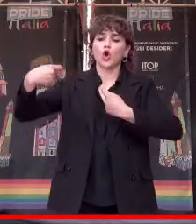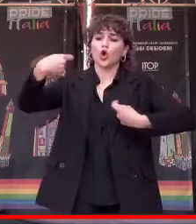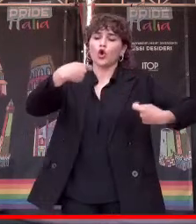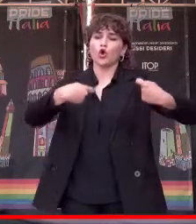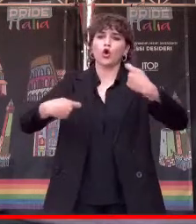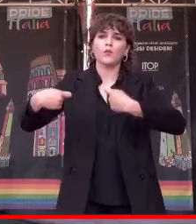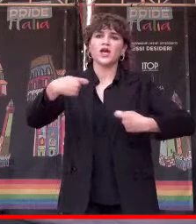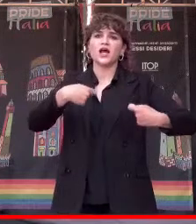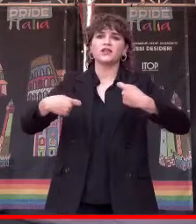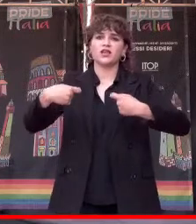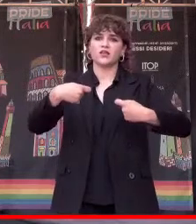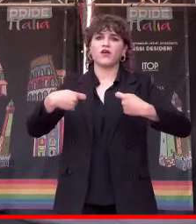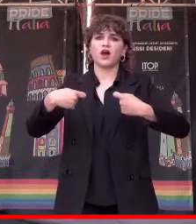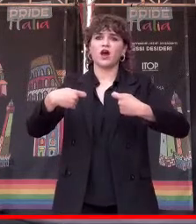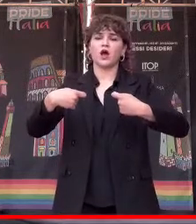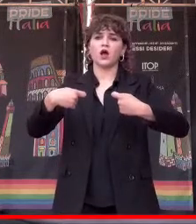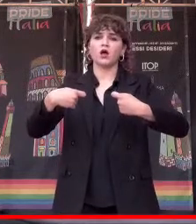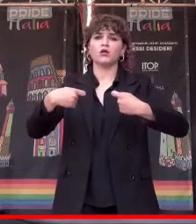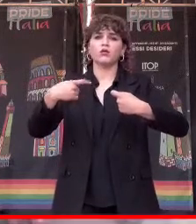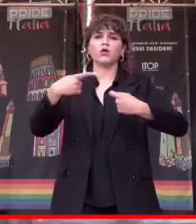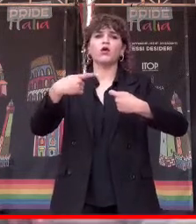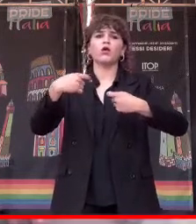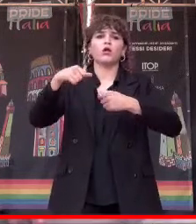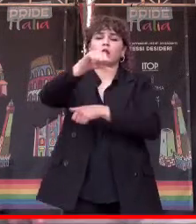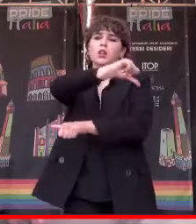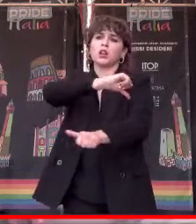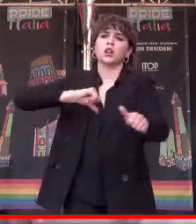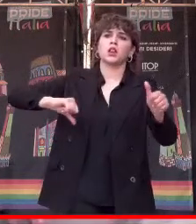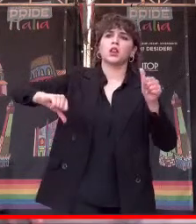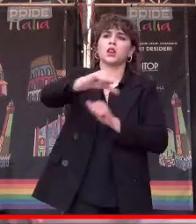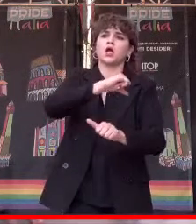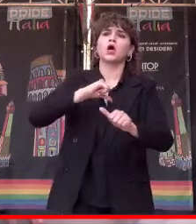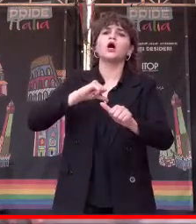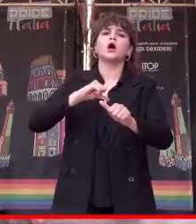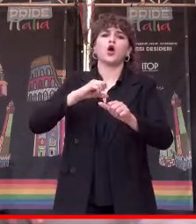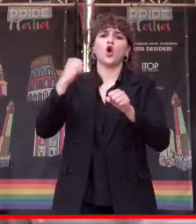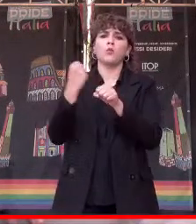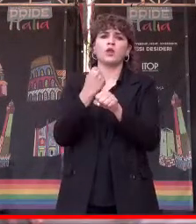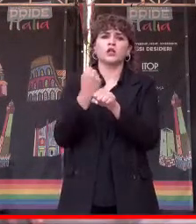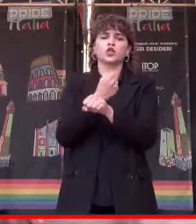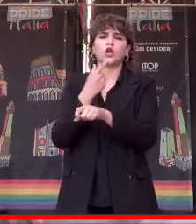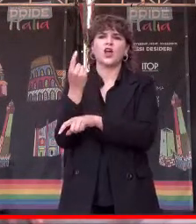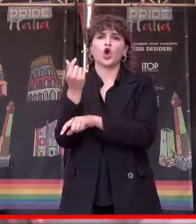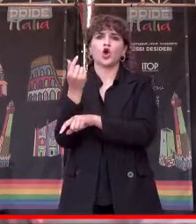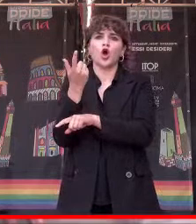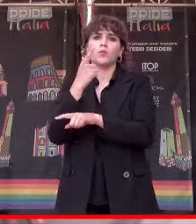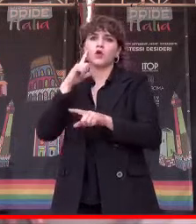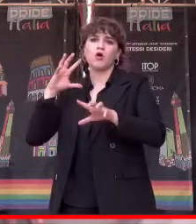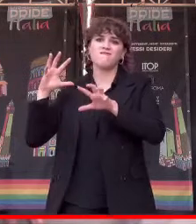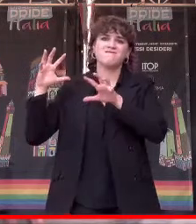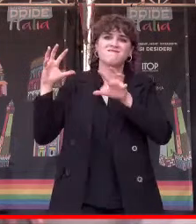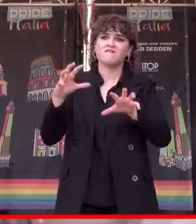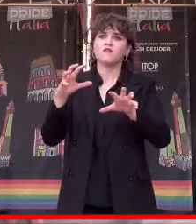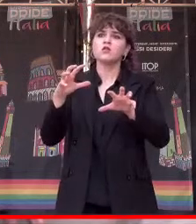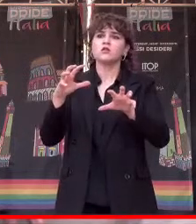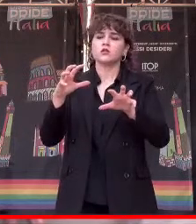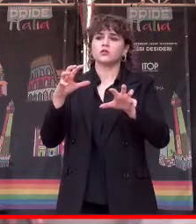venga soppiantata da un operatore economico più aggressivo. Non possono